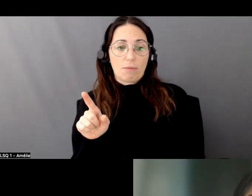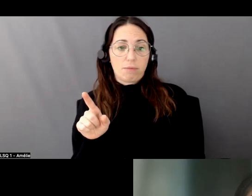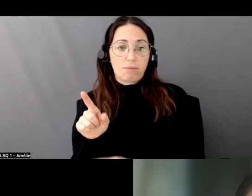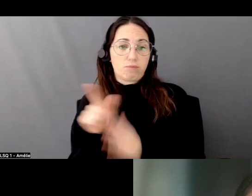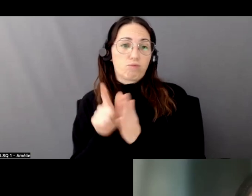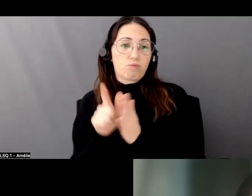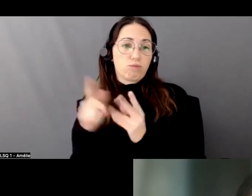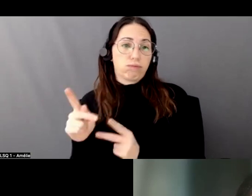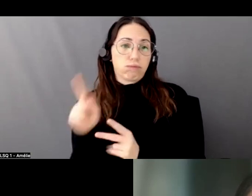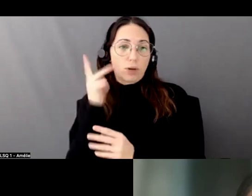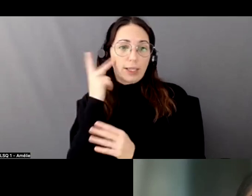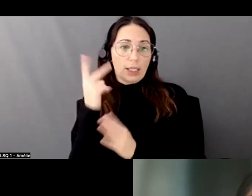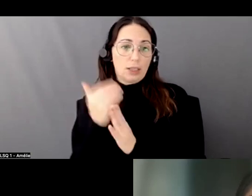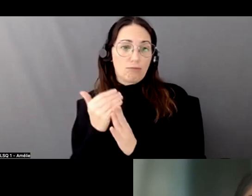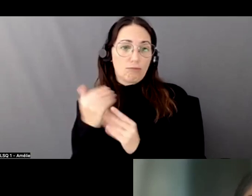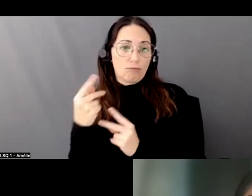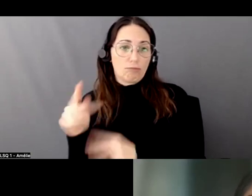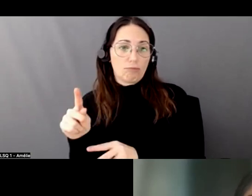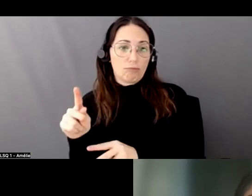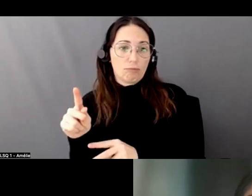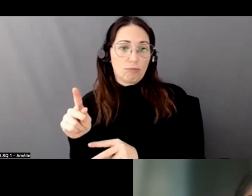législation, une politique